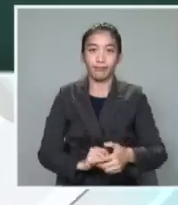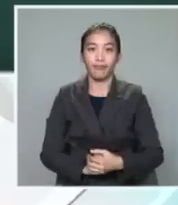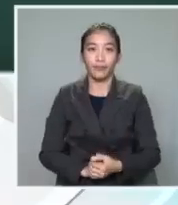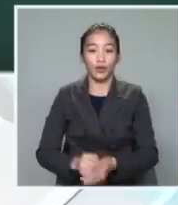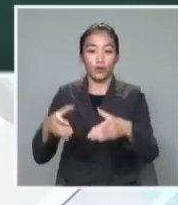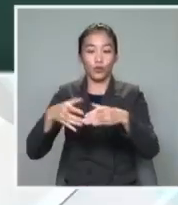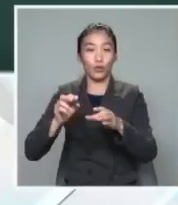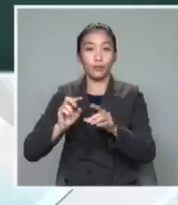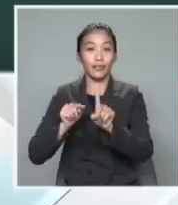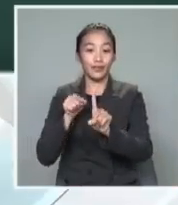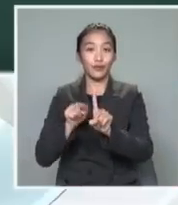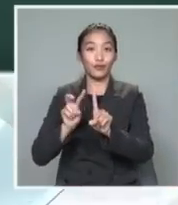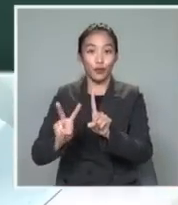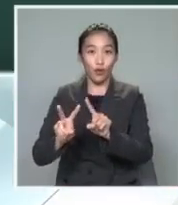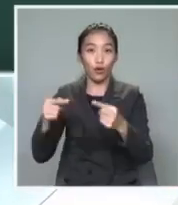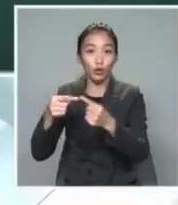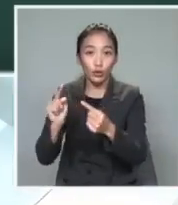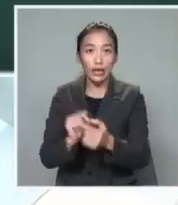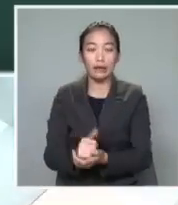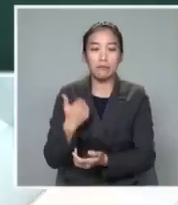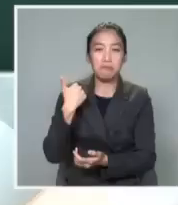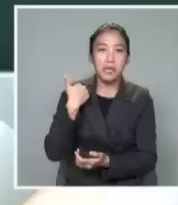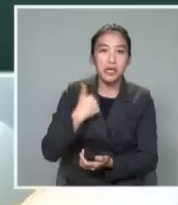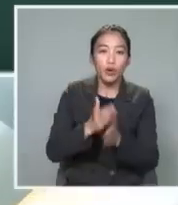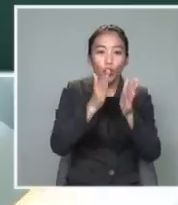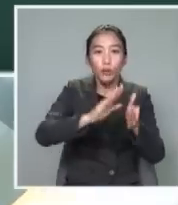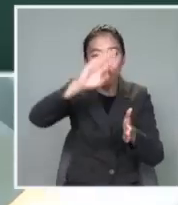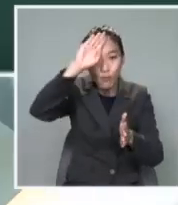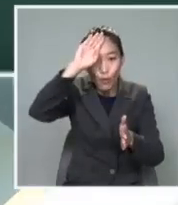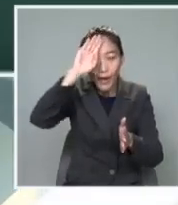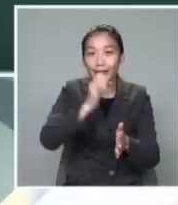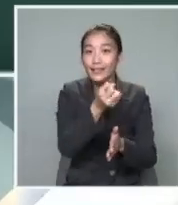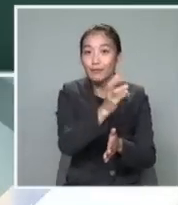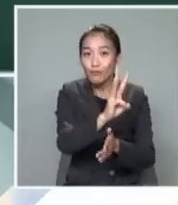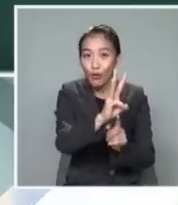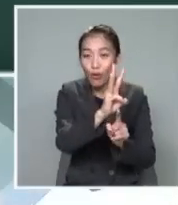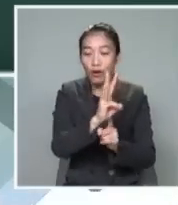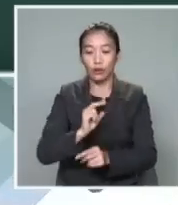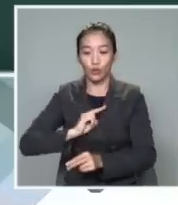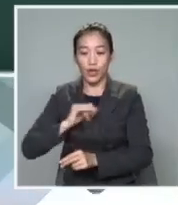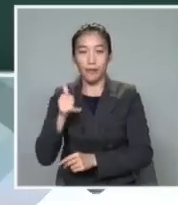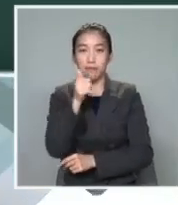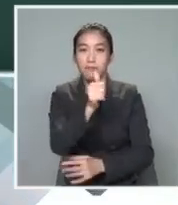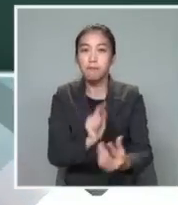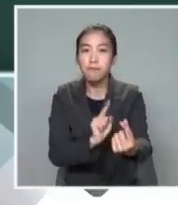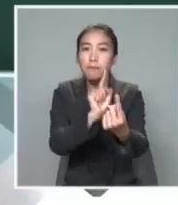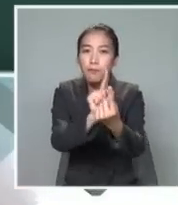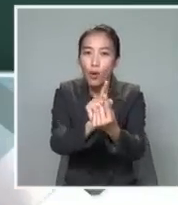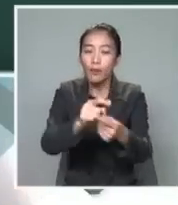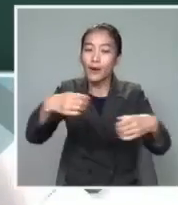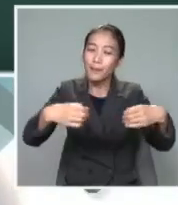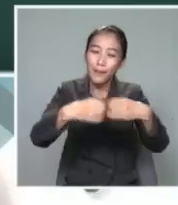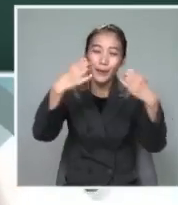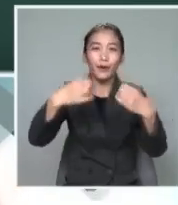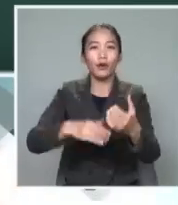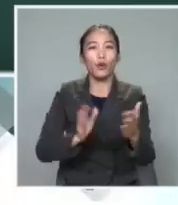นะครับพบกับผู้ป่วยที่มีรายงานมาแล้ว16รายนะครับคือสัมผัสกับผู้ป่วยจากการไปสังสรรค์การทำงานกับชาวต่